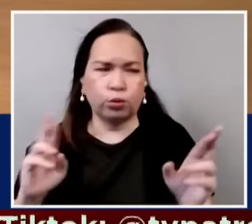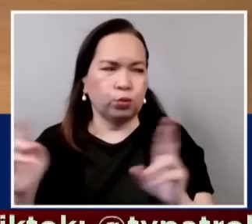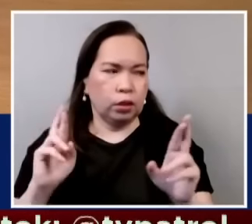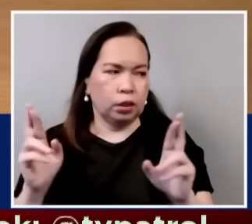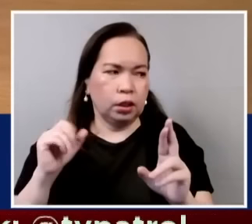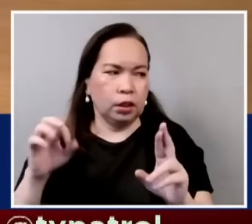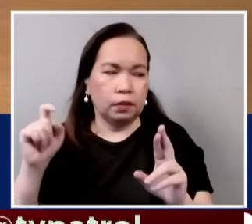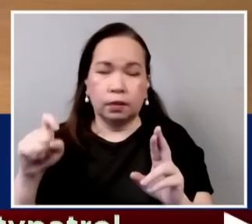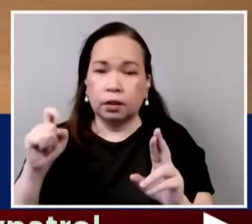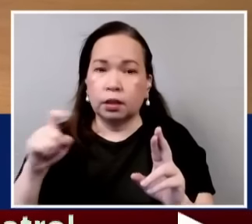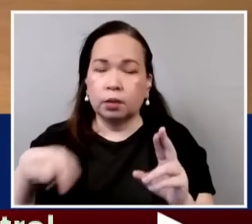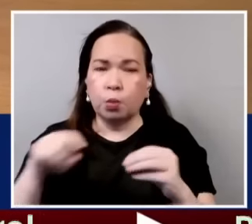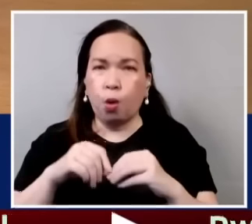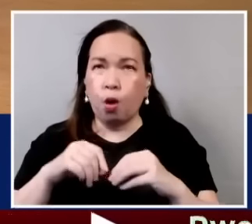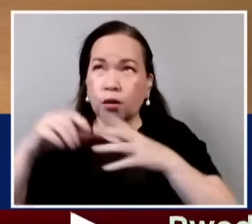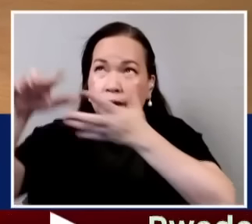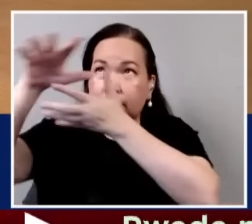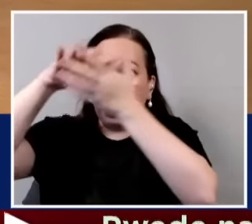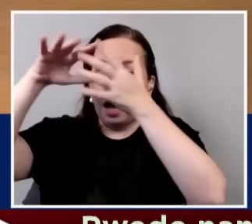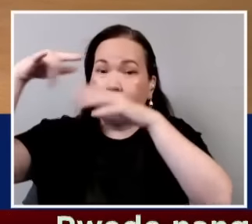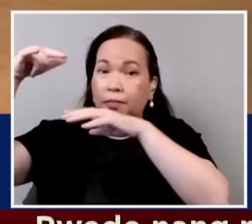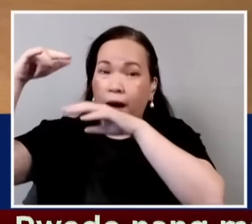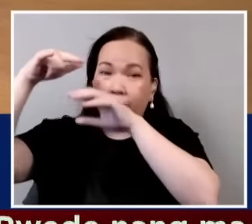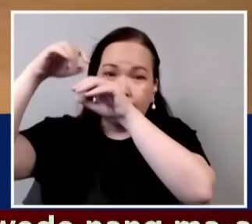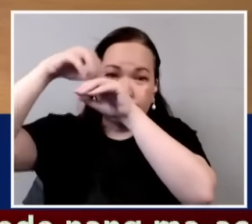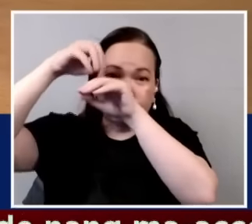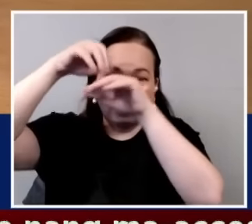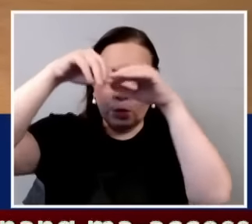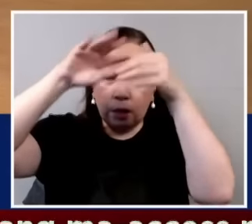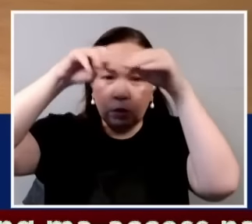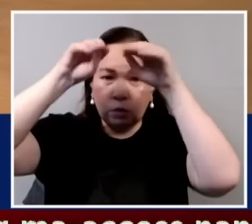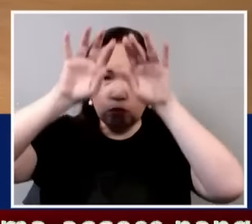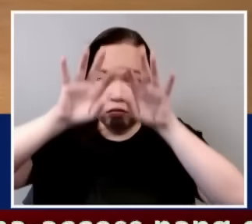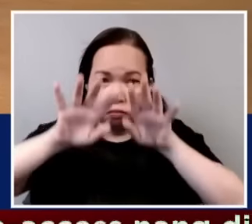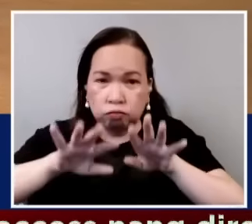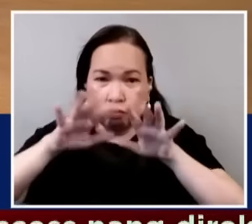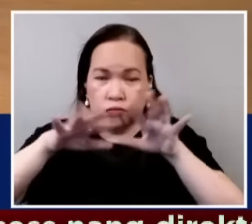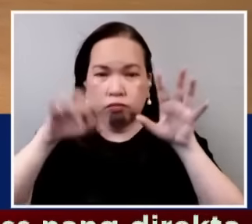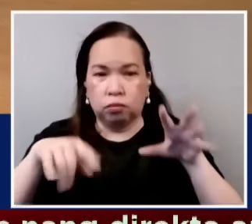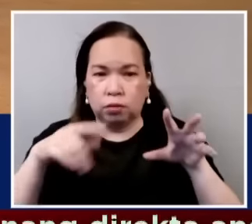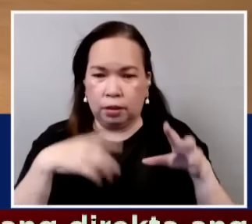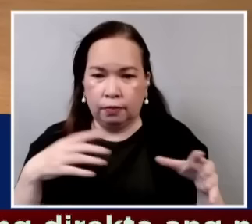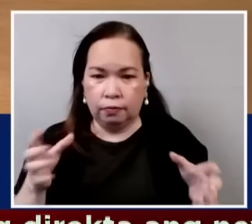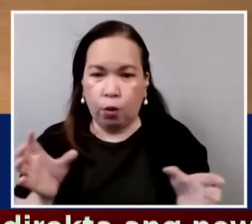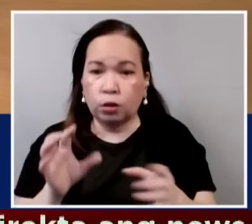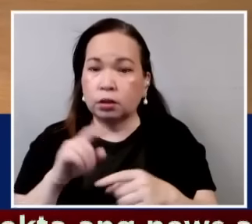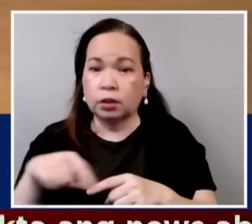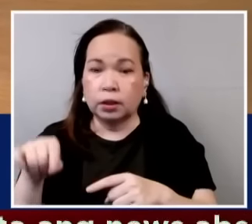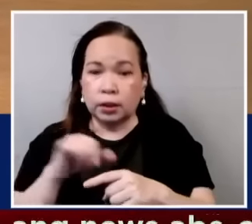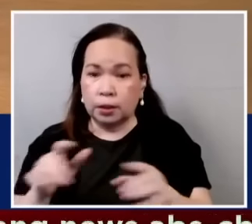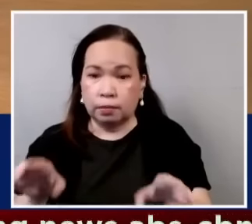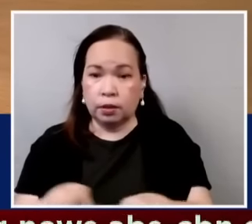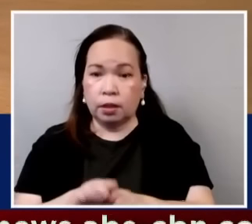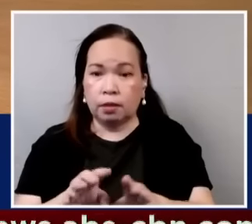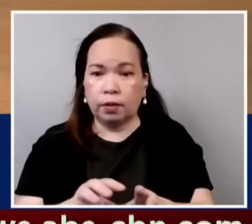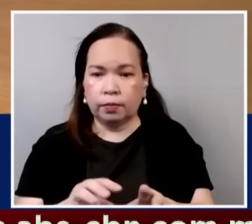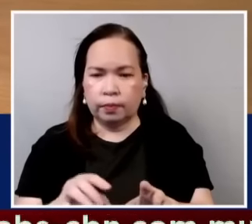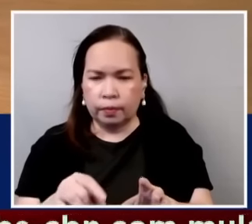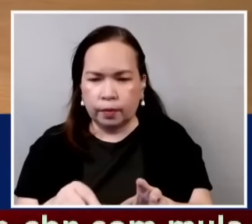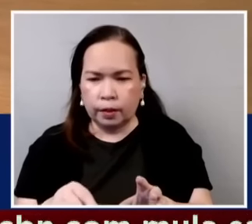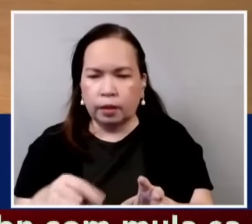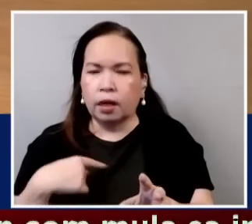ng cloud seeding upang makapagdala ng ulan. Kasabay ng lahat na ito, hinihimok din natin